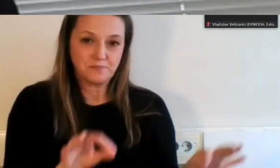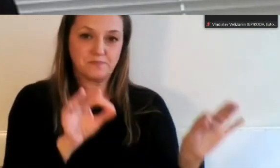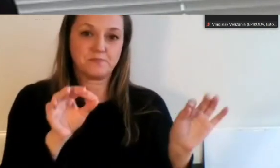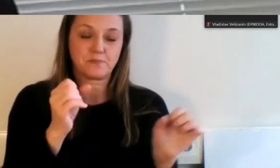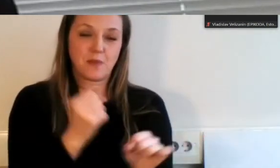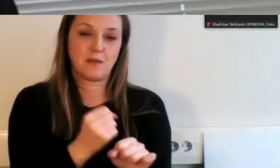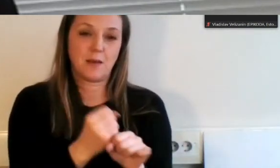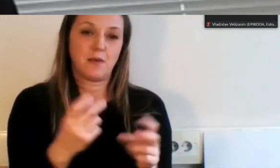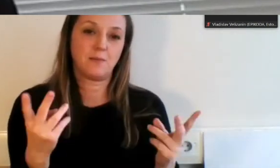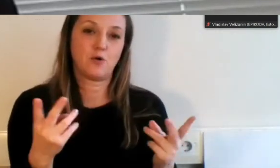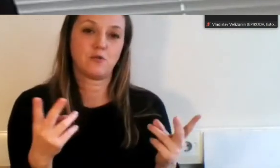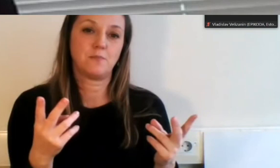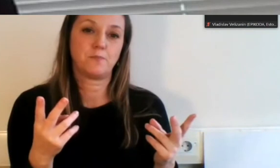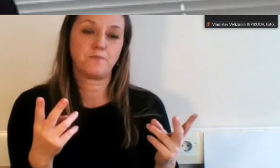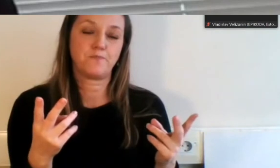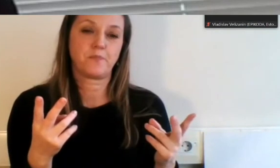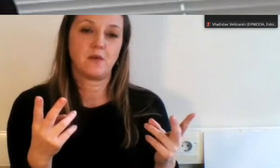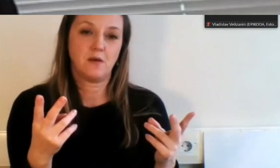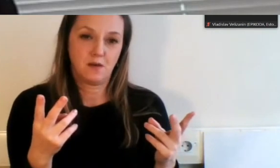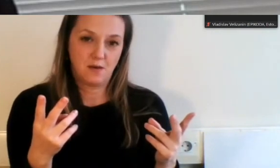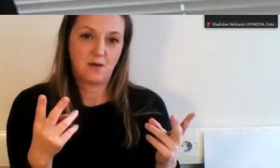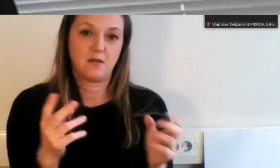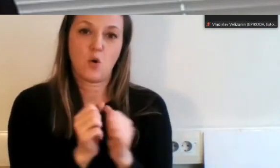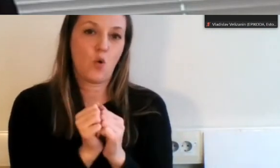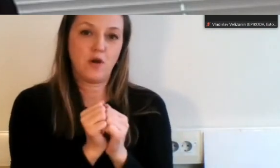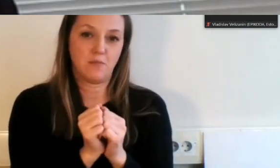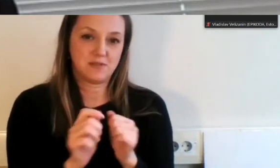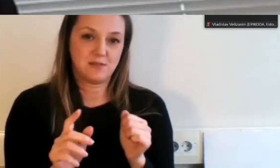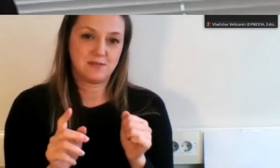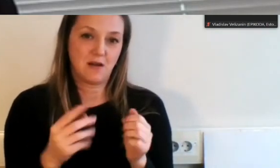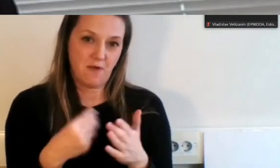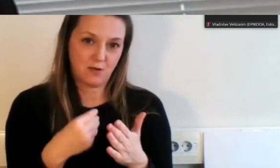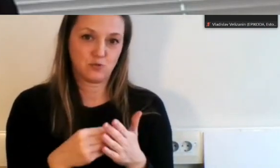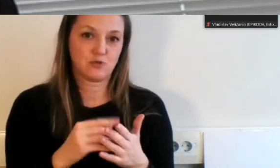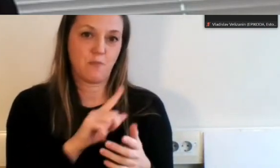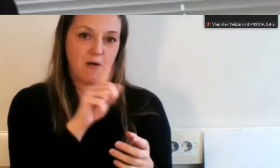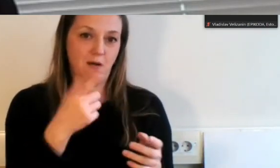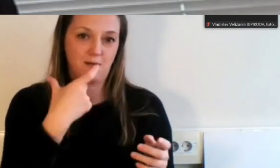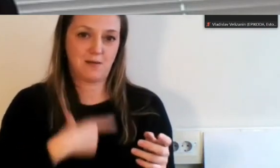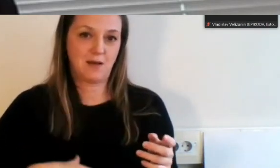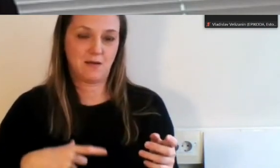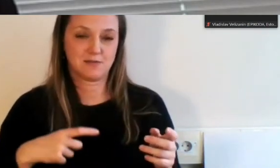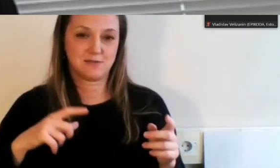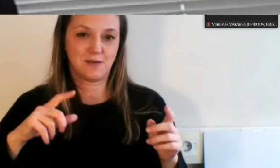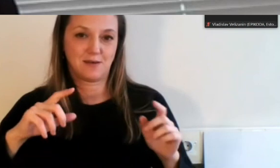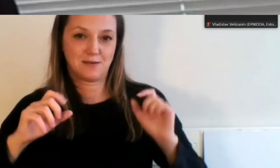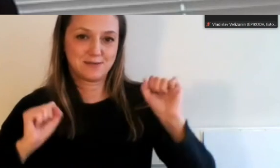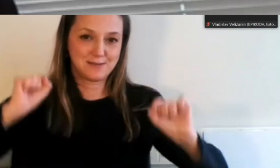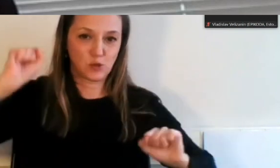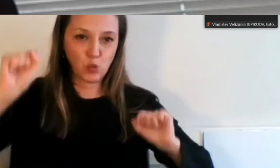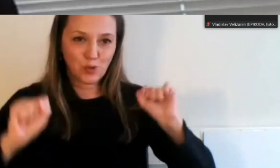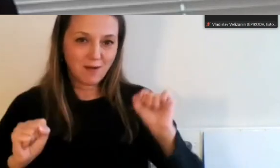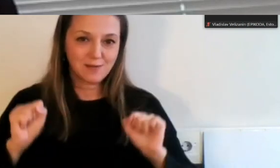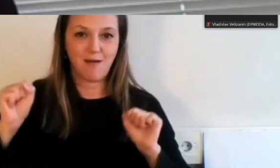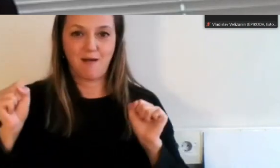need titevaktsiinid on tegemata ja siis nüüd teismelisena lähevad kuhugi Ameerikasse